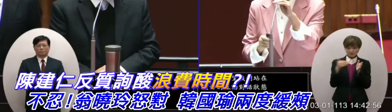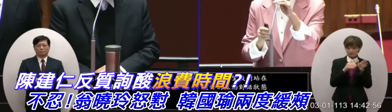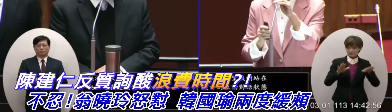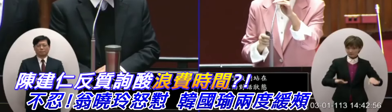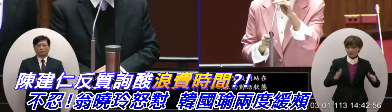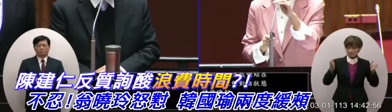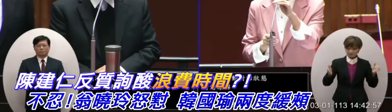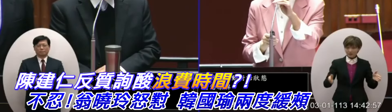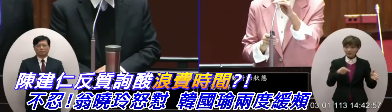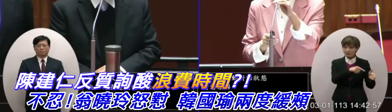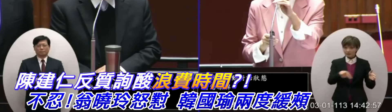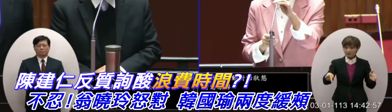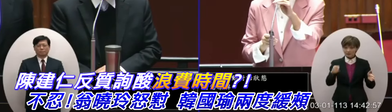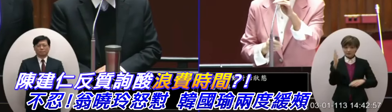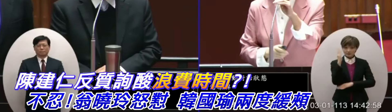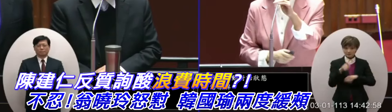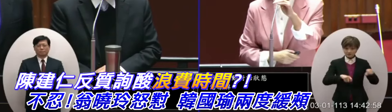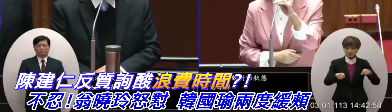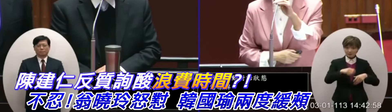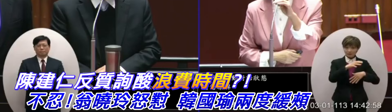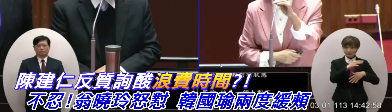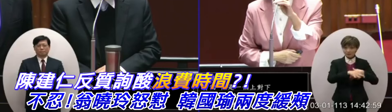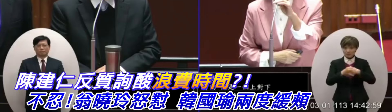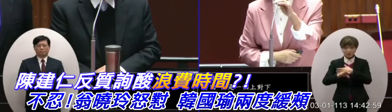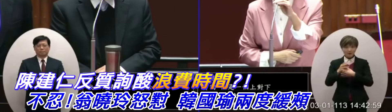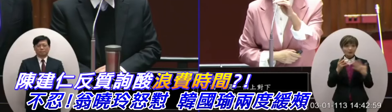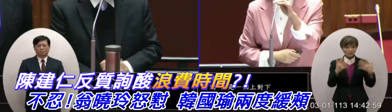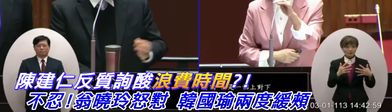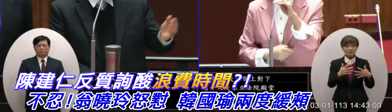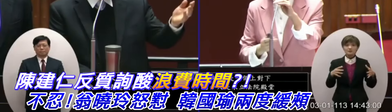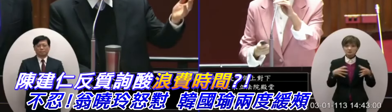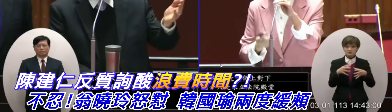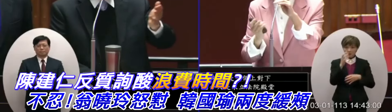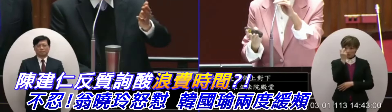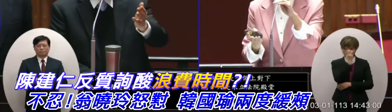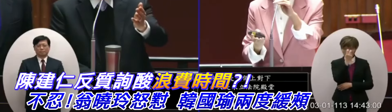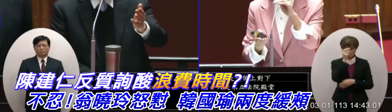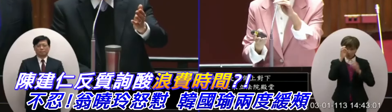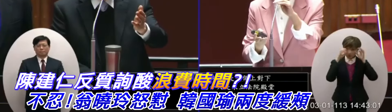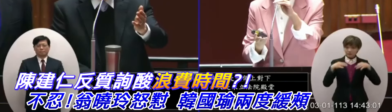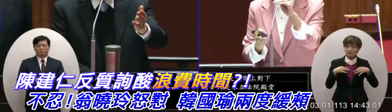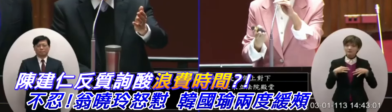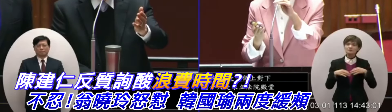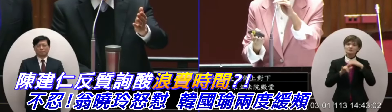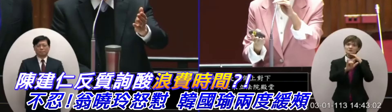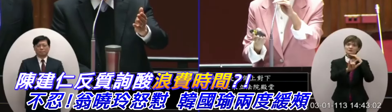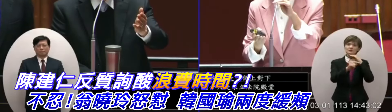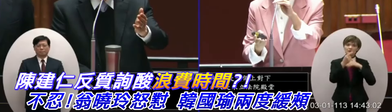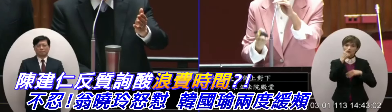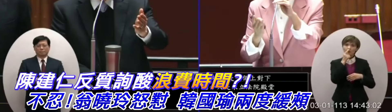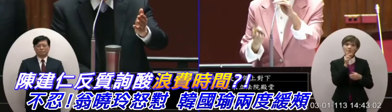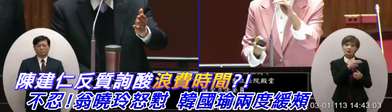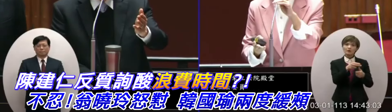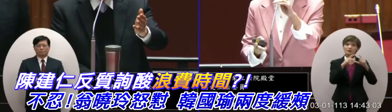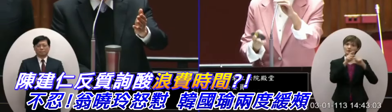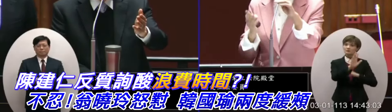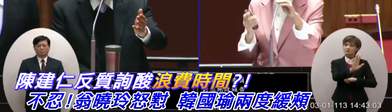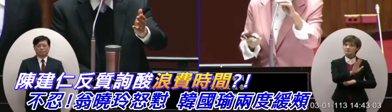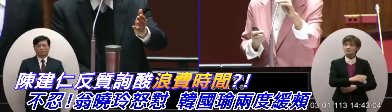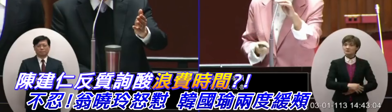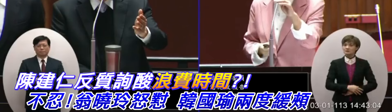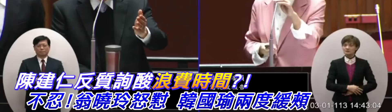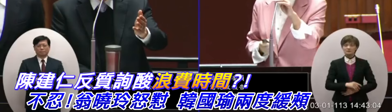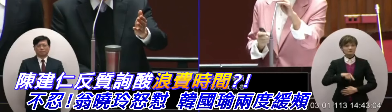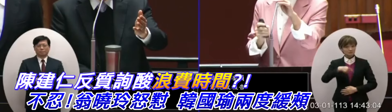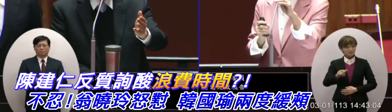施政的问题。难道我不应该这么问吗？是，我没有请您回答，我没有请您回答。我接下来我